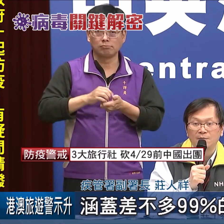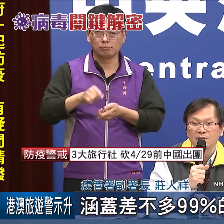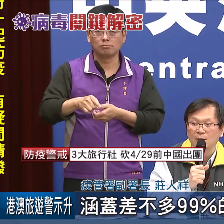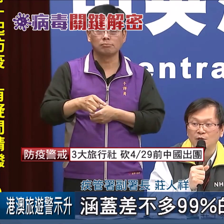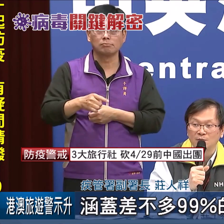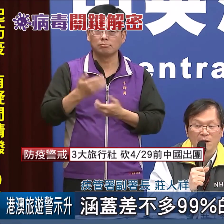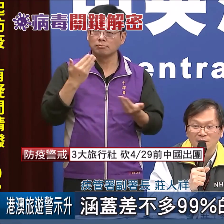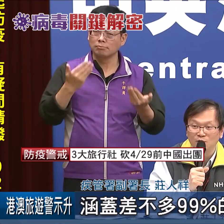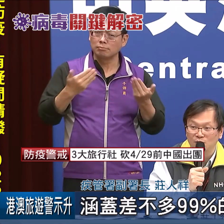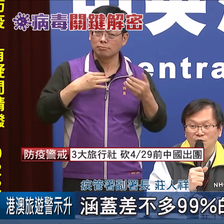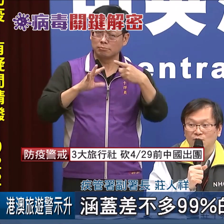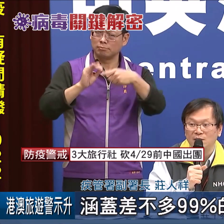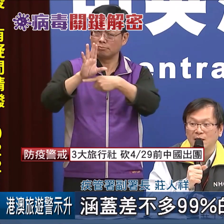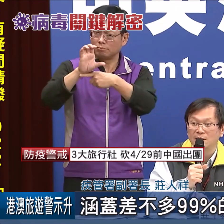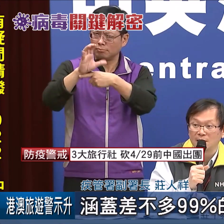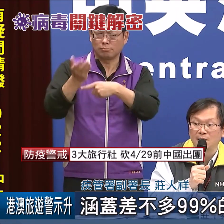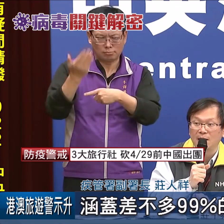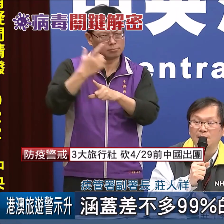cover